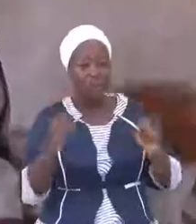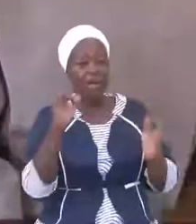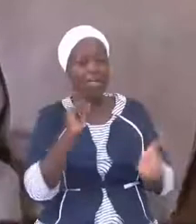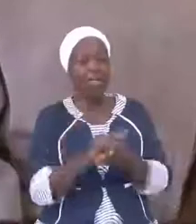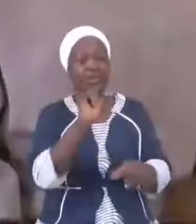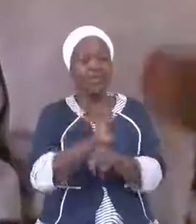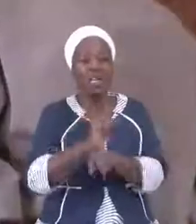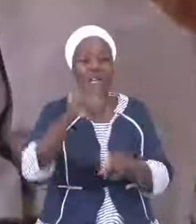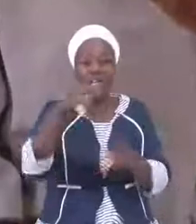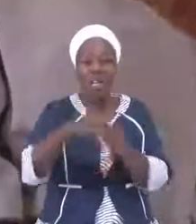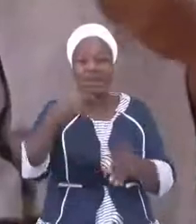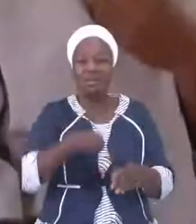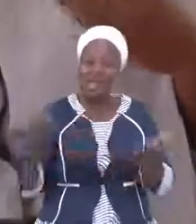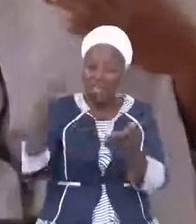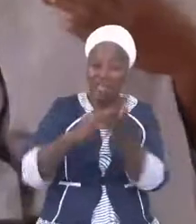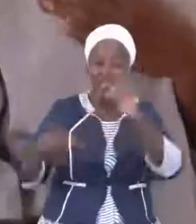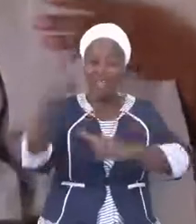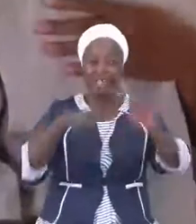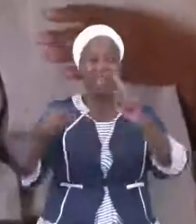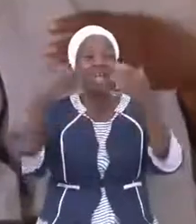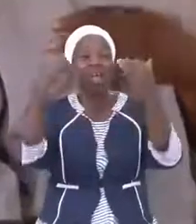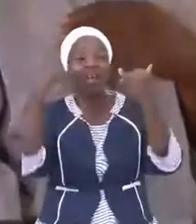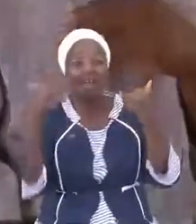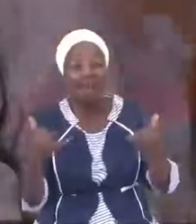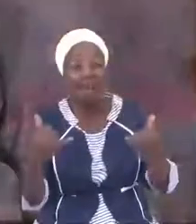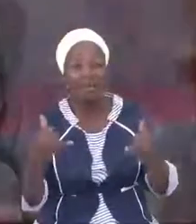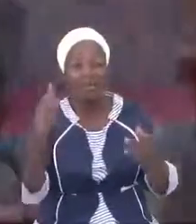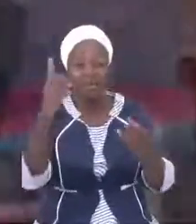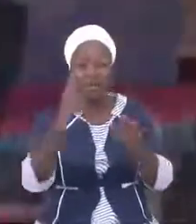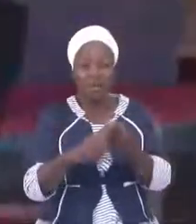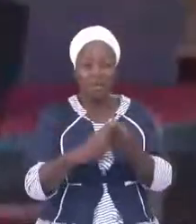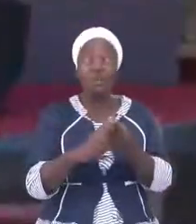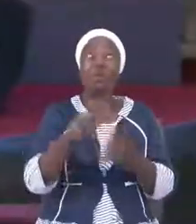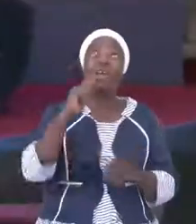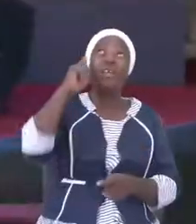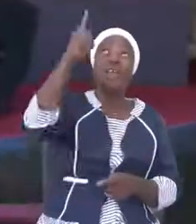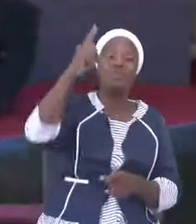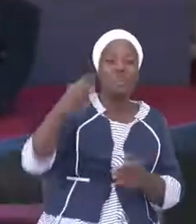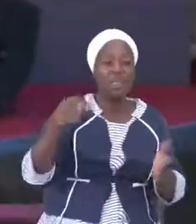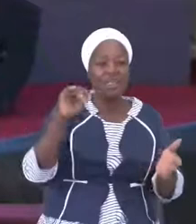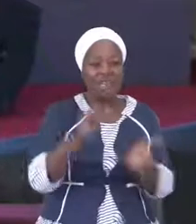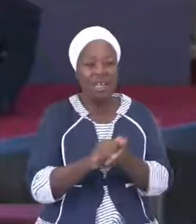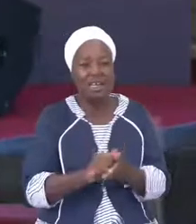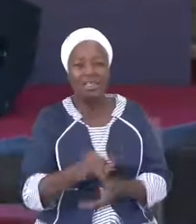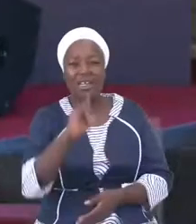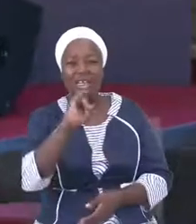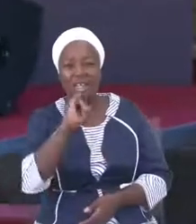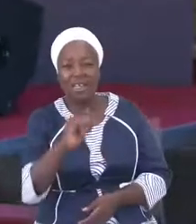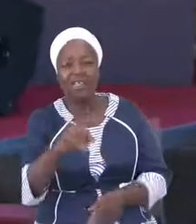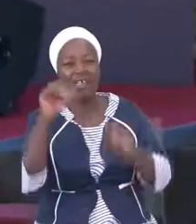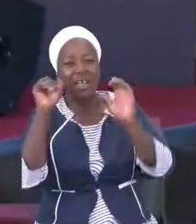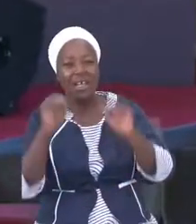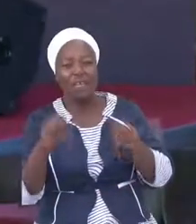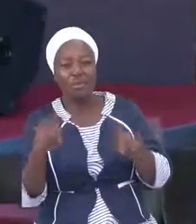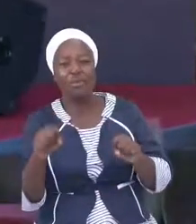demande ou pense encore. Oh, à celui qui peut faire